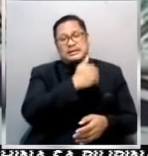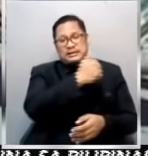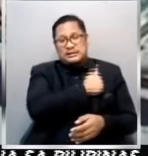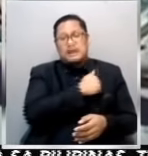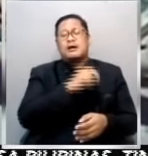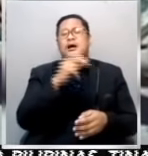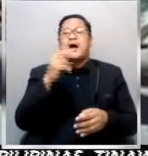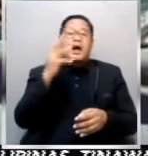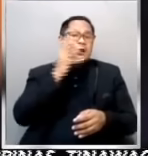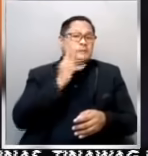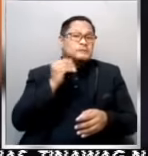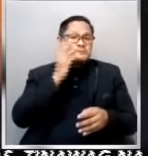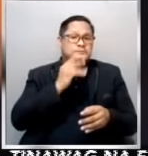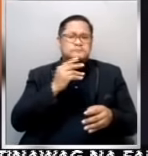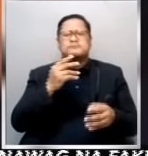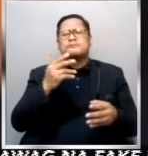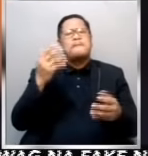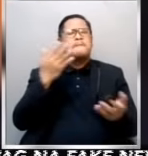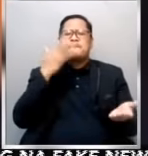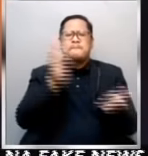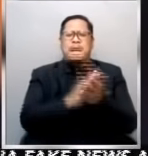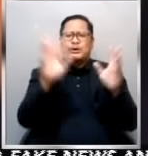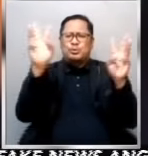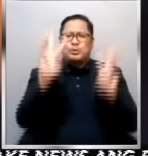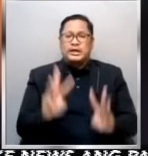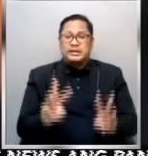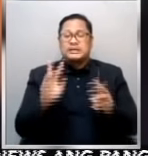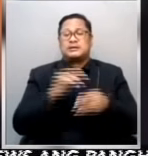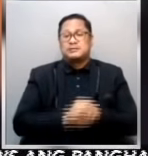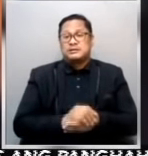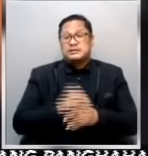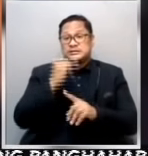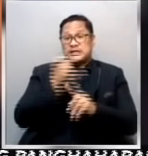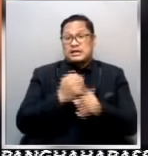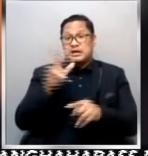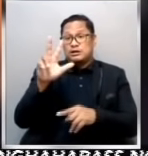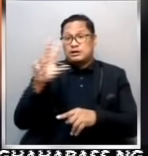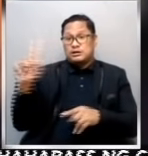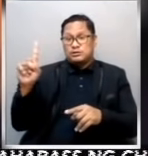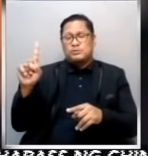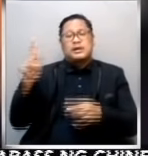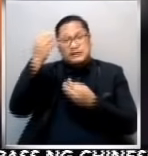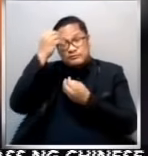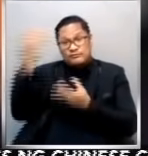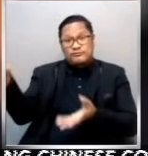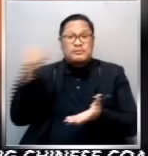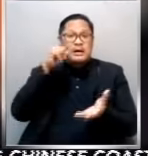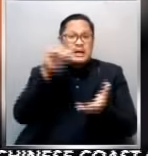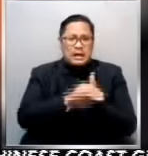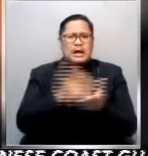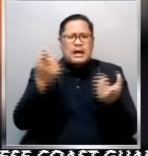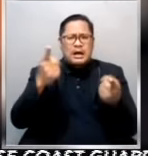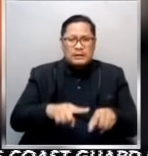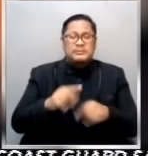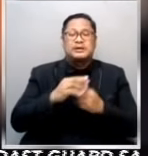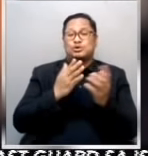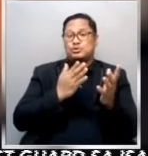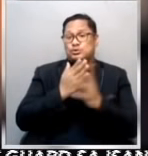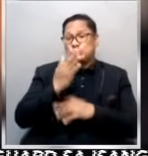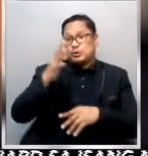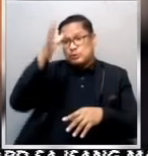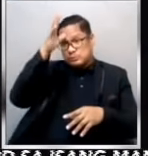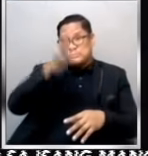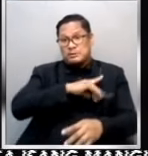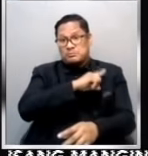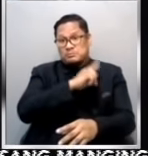masamang panahon sa karagatan. January 31 nang makarating sa asawa ni Jake ang insidente sa tulong ng manpower agency ng kanyang